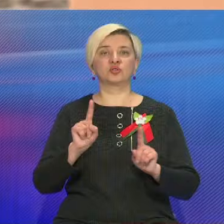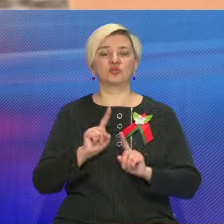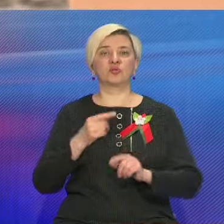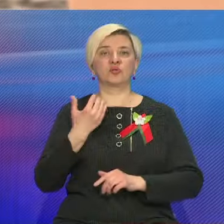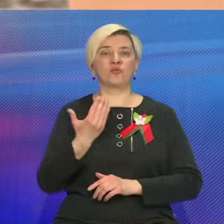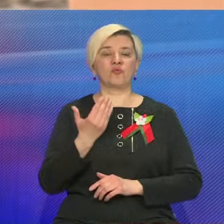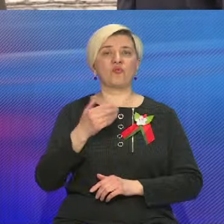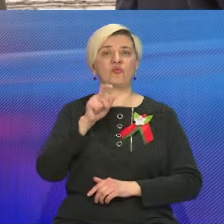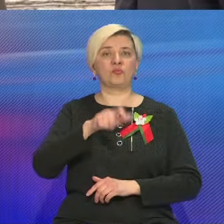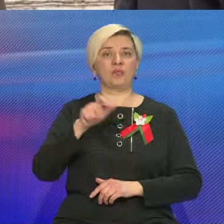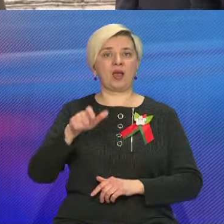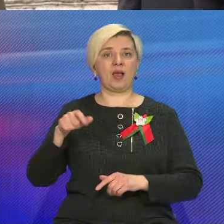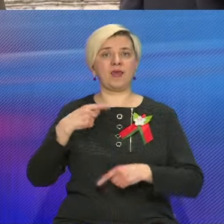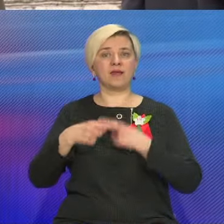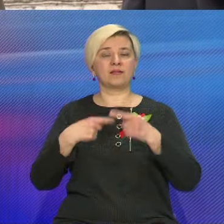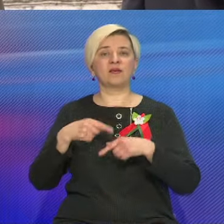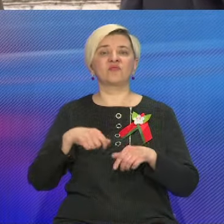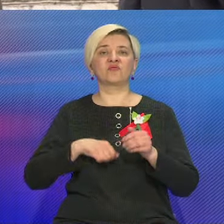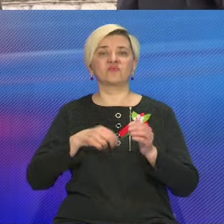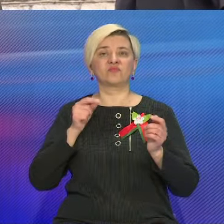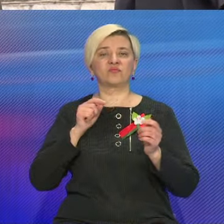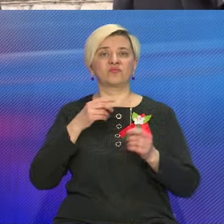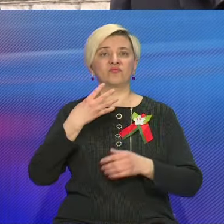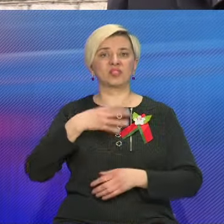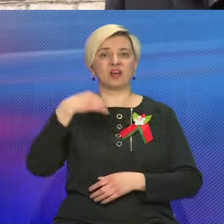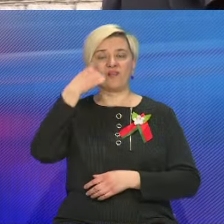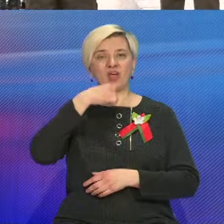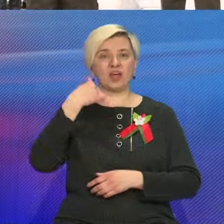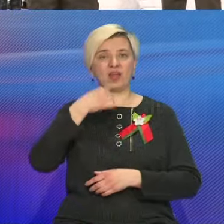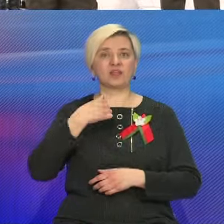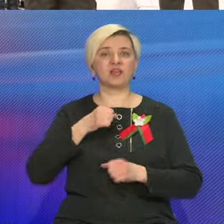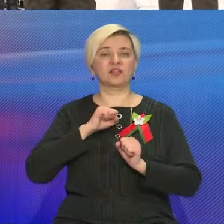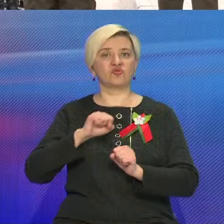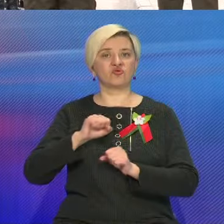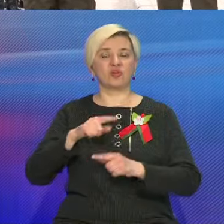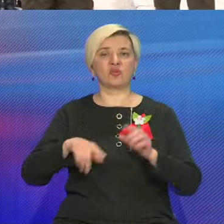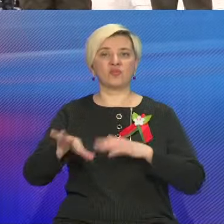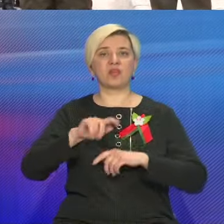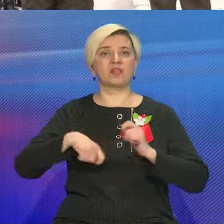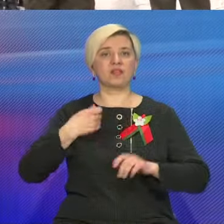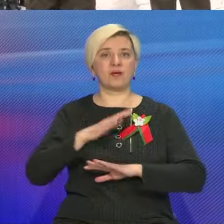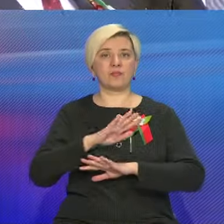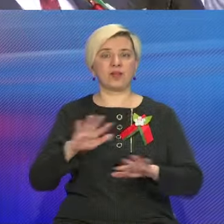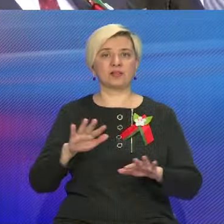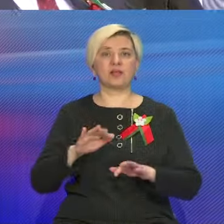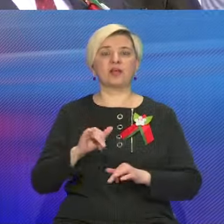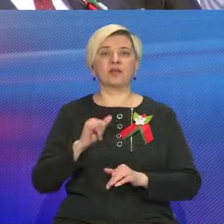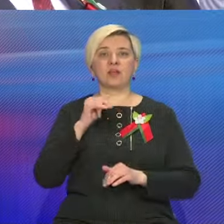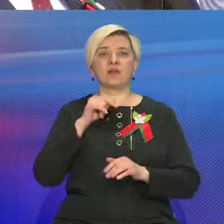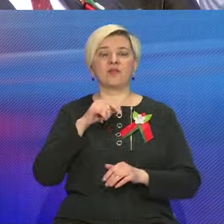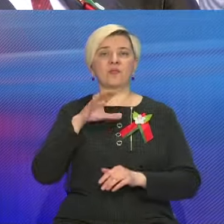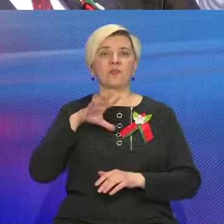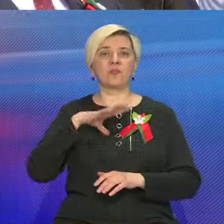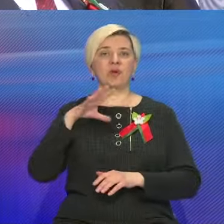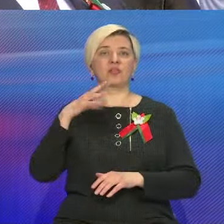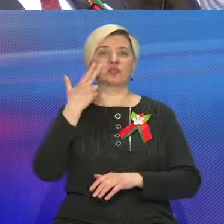40-е недаремно. Війну він зустрів підлітком. Уже про 3 тижні підрихтовки у складі запасного батальйона трапив на фронт. Перший